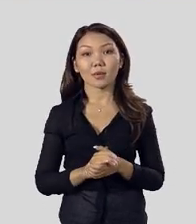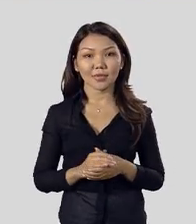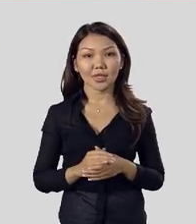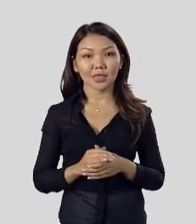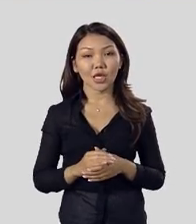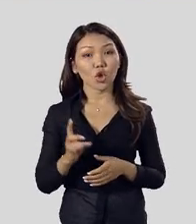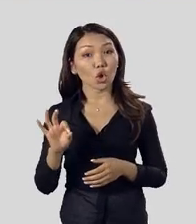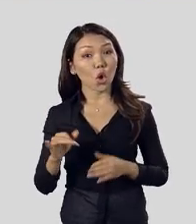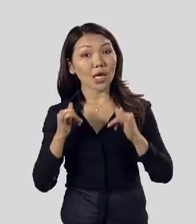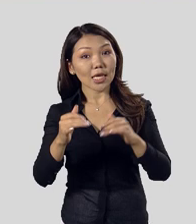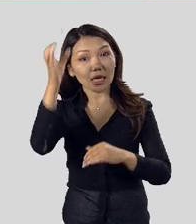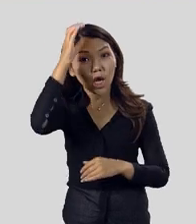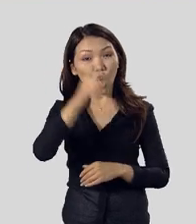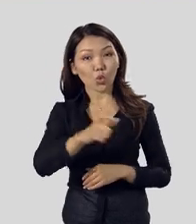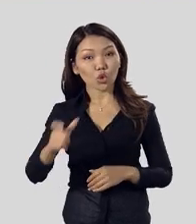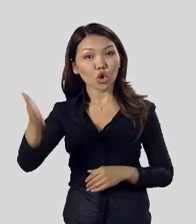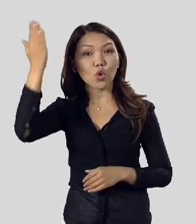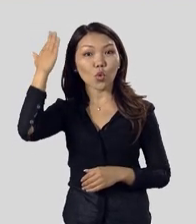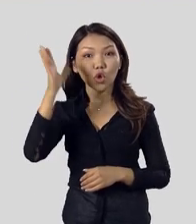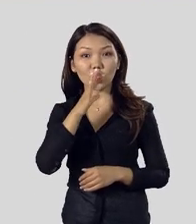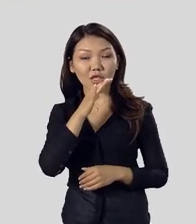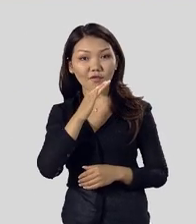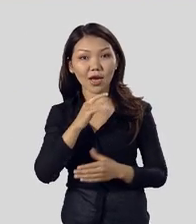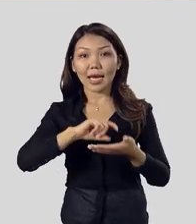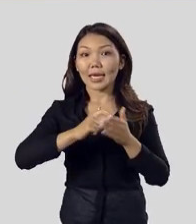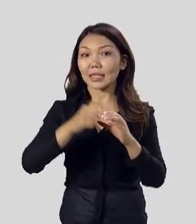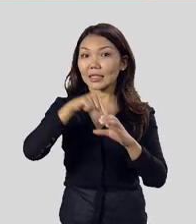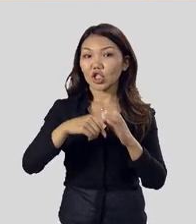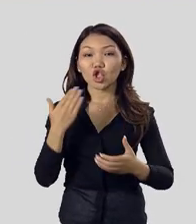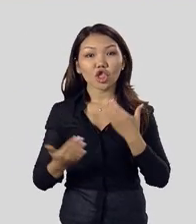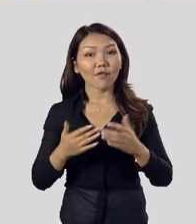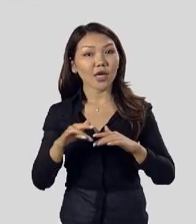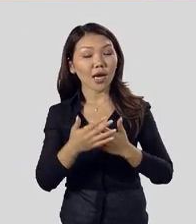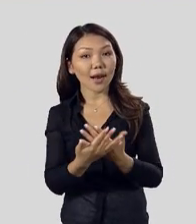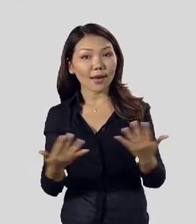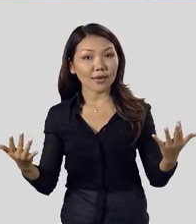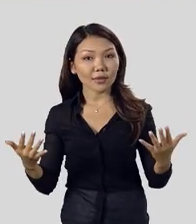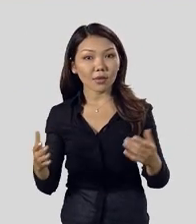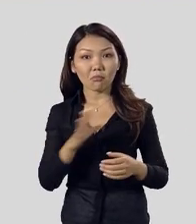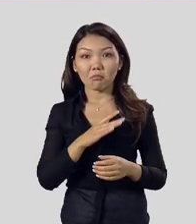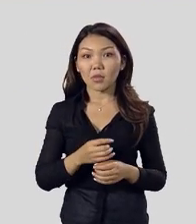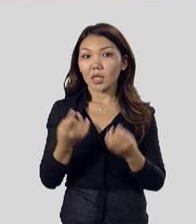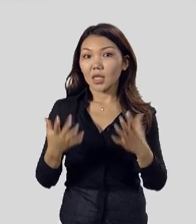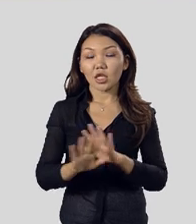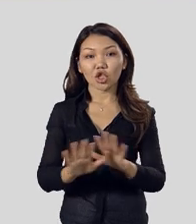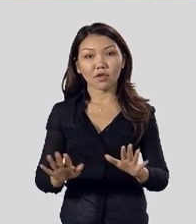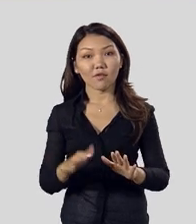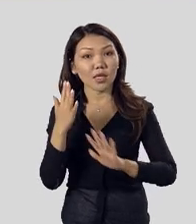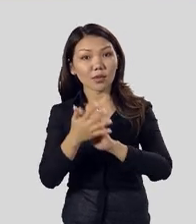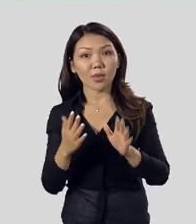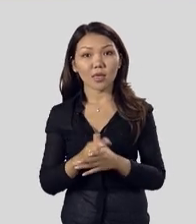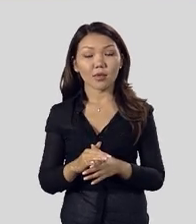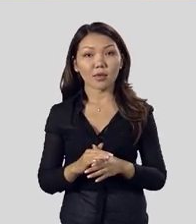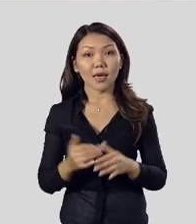но для учёных прошлого клеточное строение живых организмов было не таким очевидным как для современных